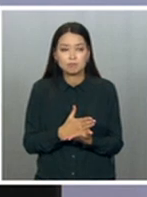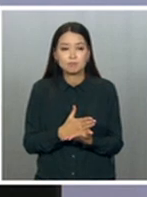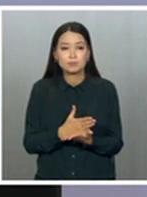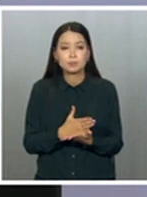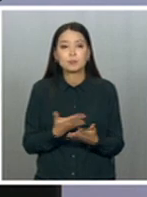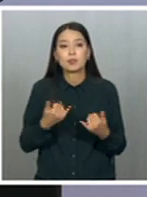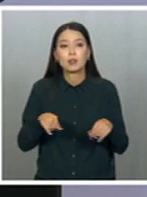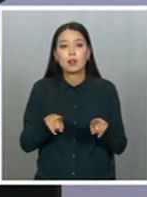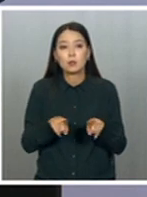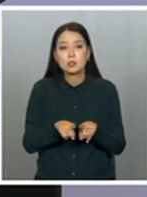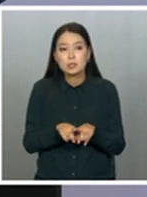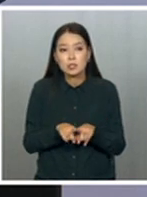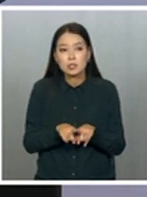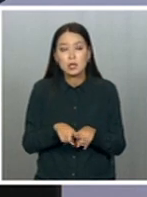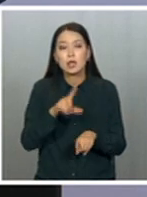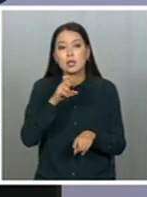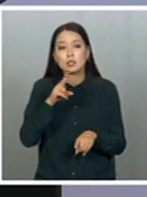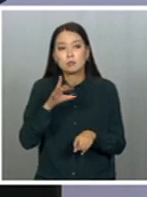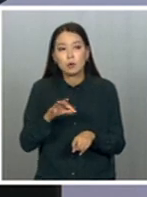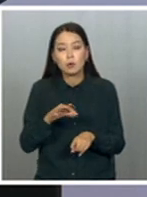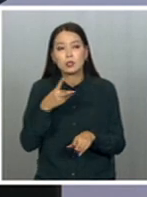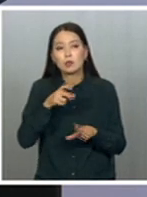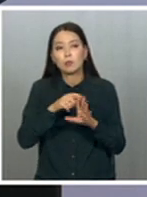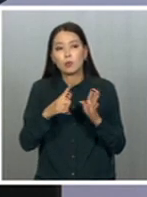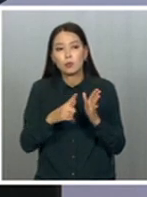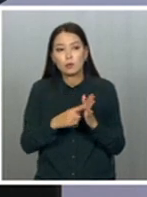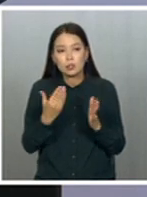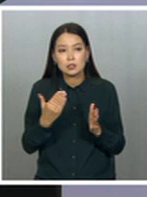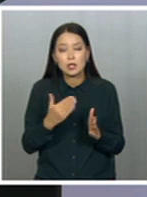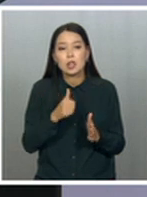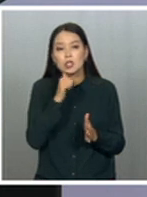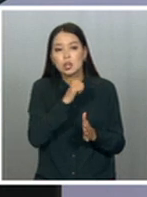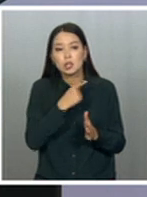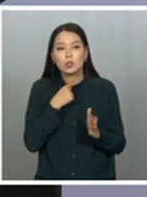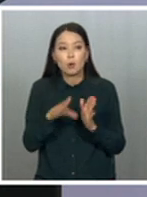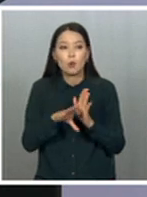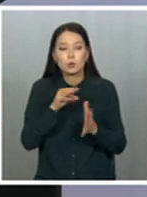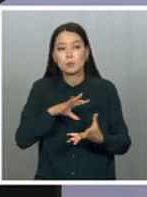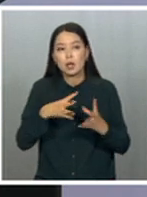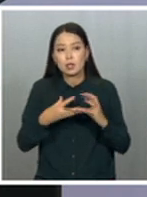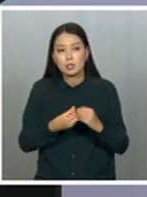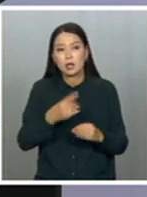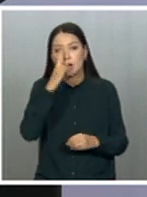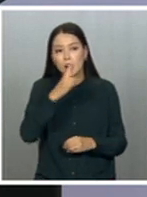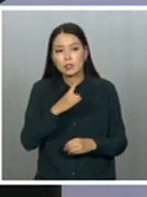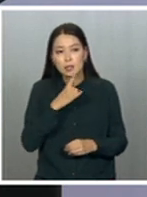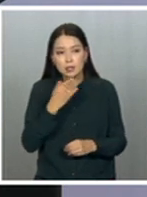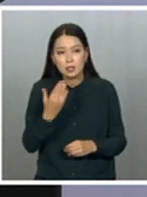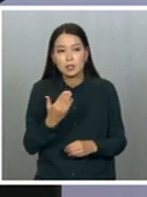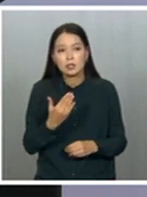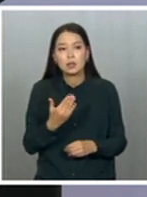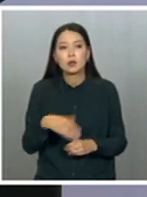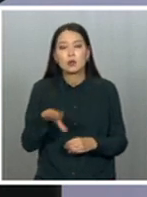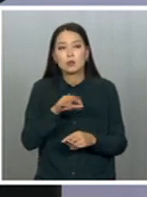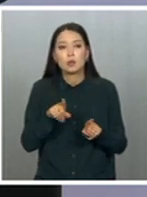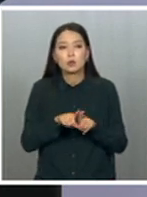Дәл осы Экспоның штаб пәтеріндегі жасырын дауыс берудің нәтижесінде Қазақстанның Экспо көрмесін